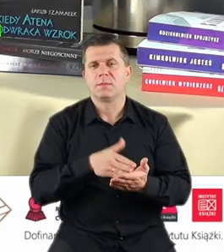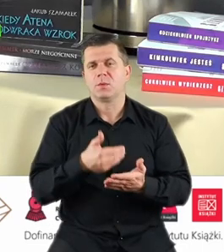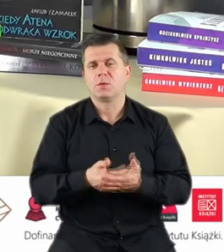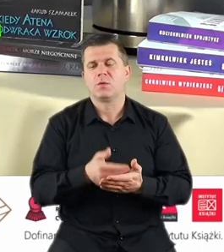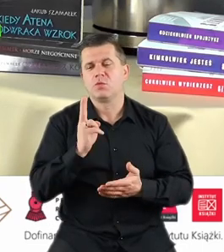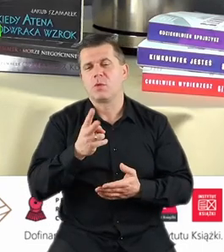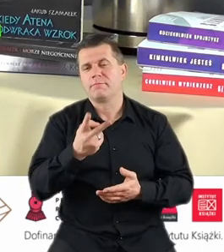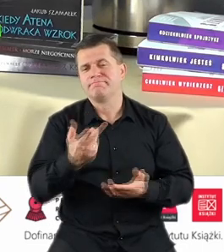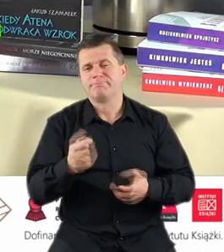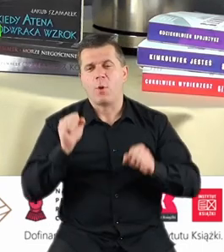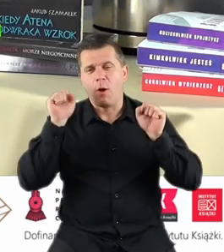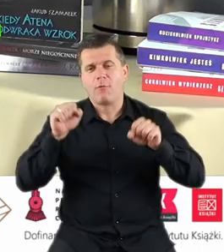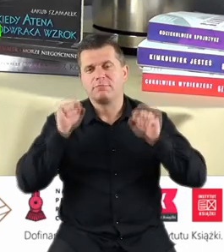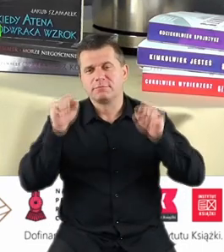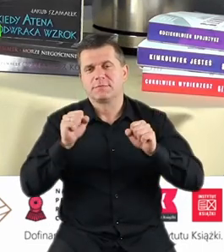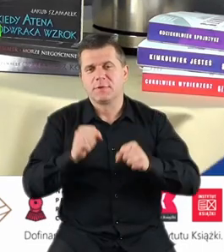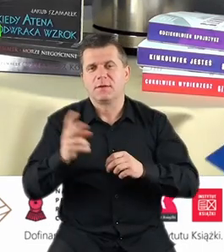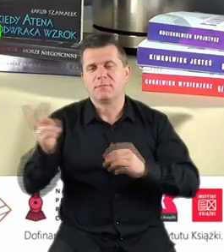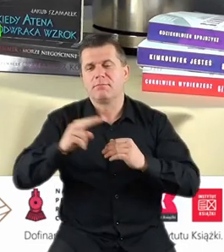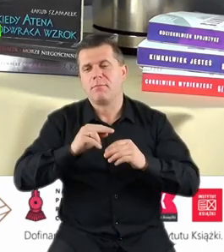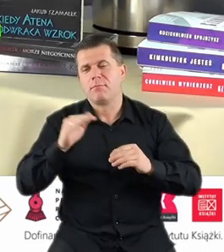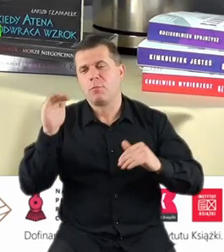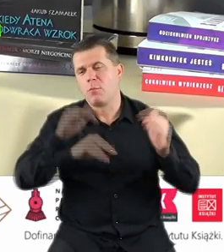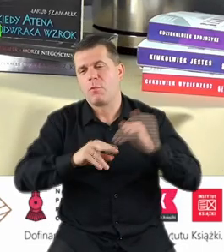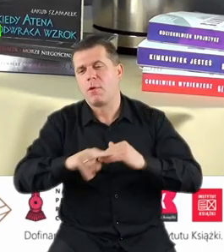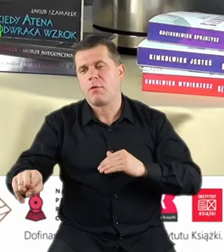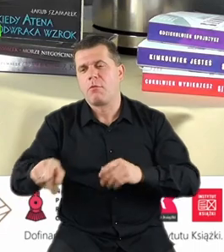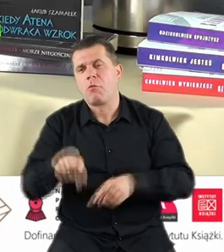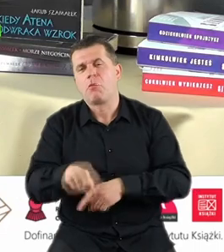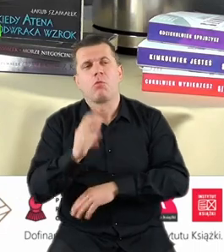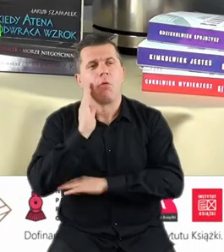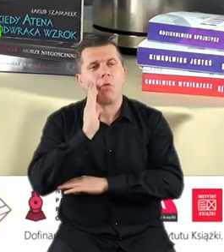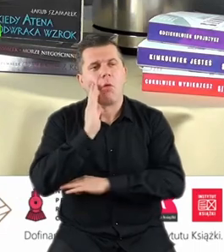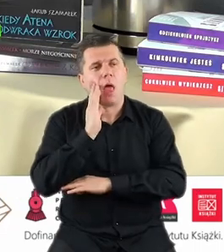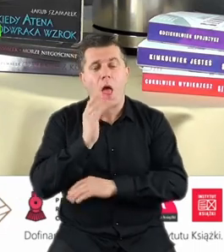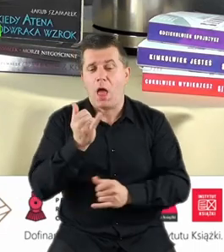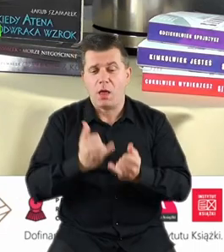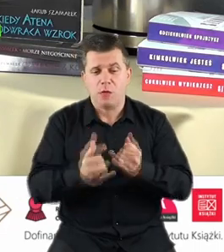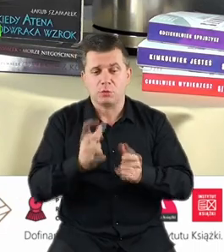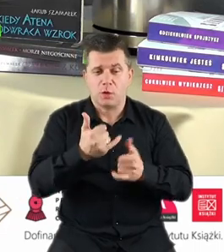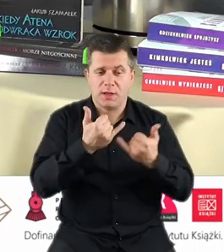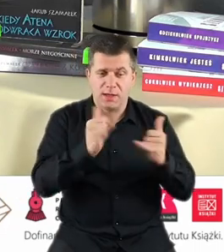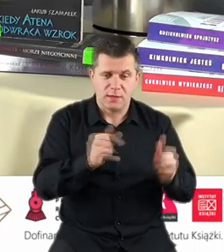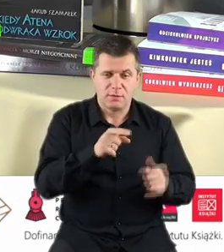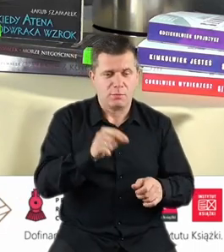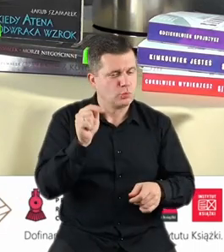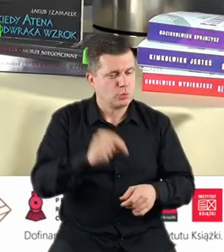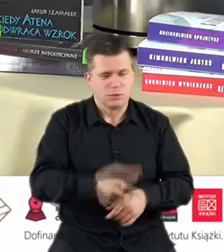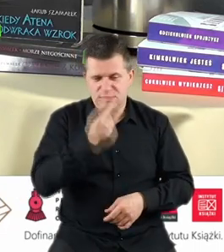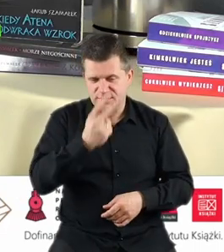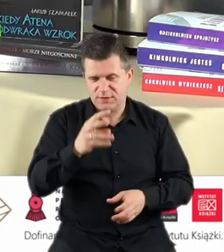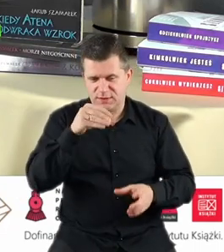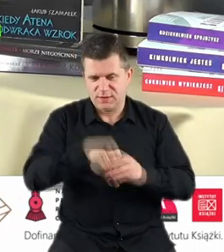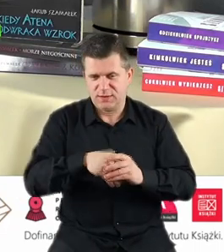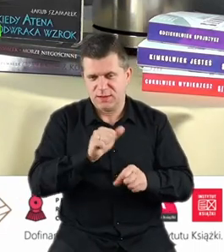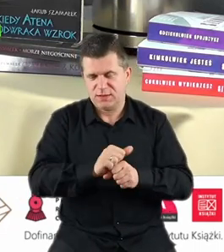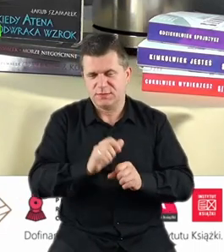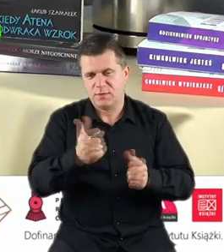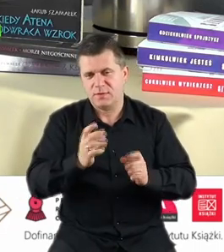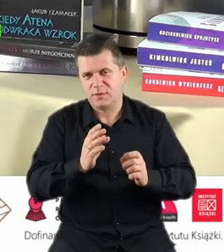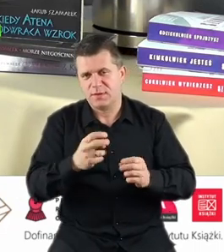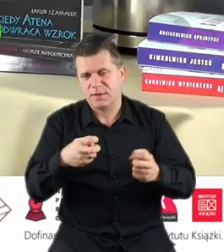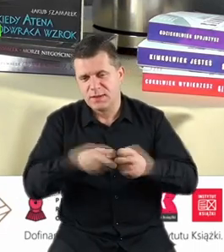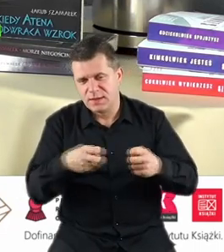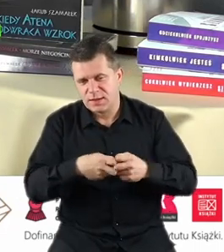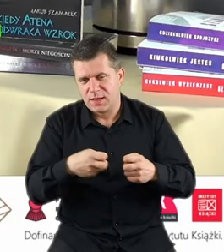wiem, nie wypala torfu, no to musi być w jakiś sposób widoczne w tych mediach społecznościowych.